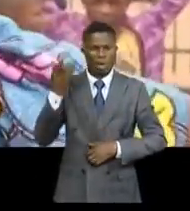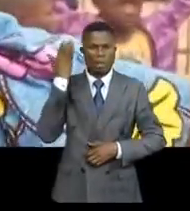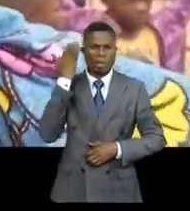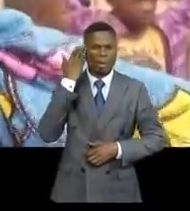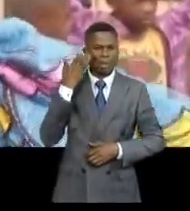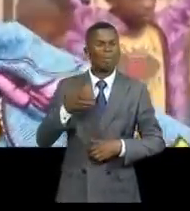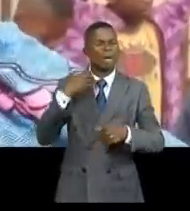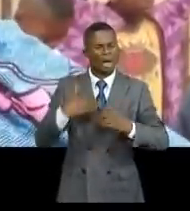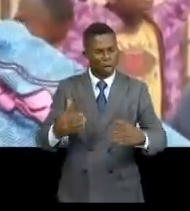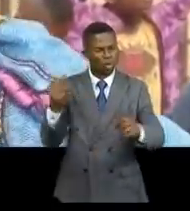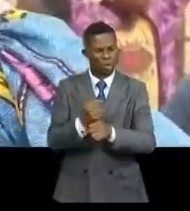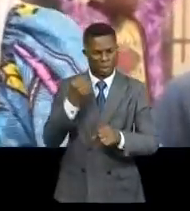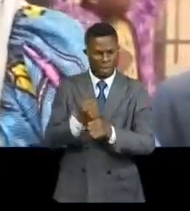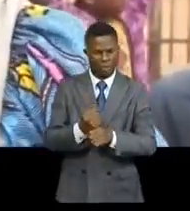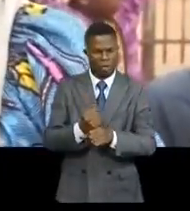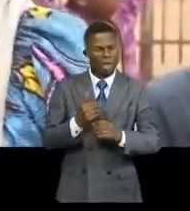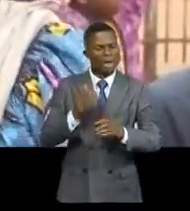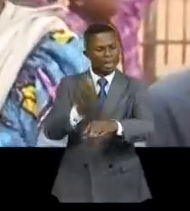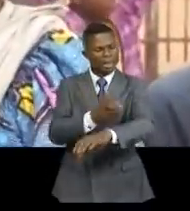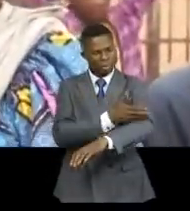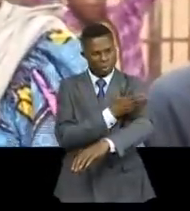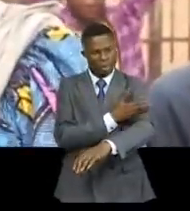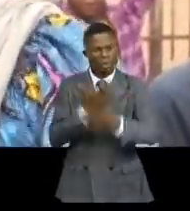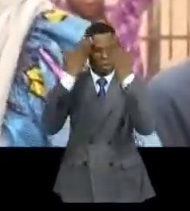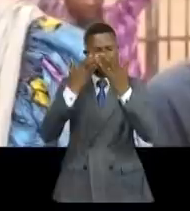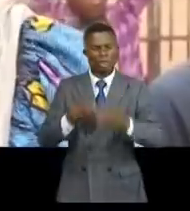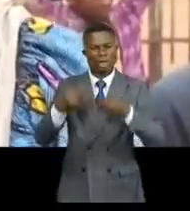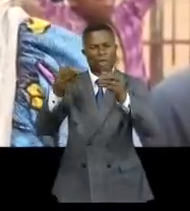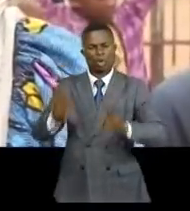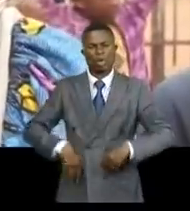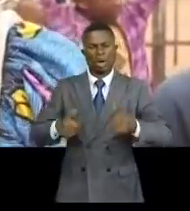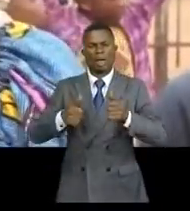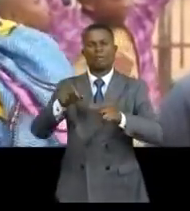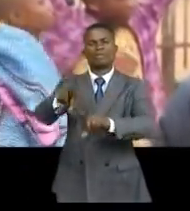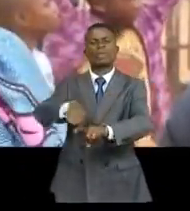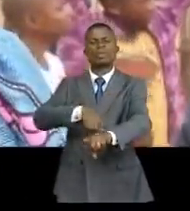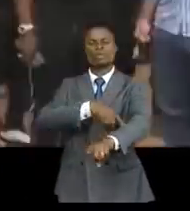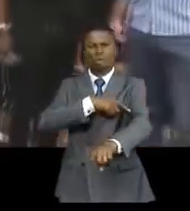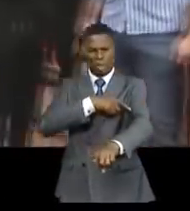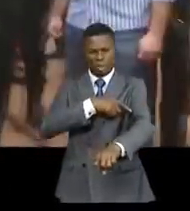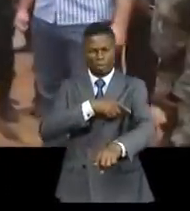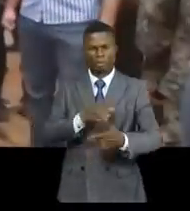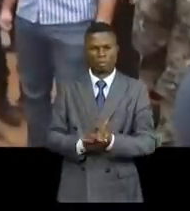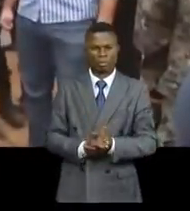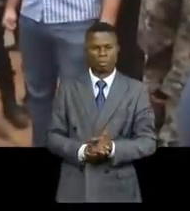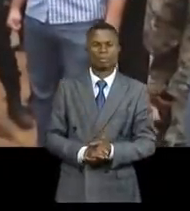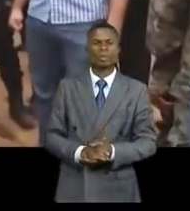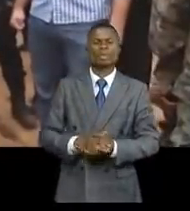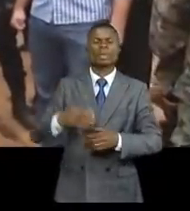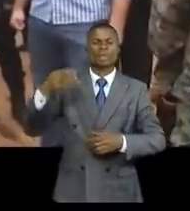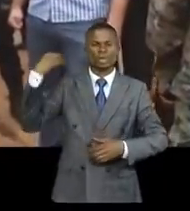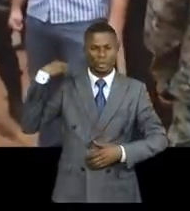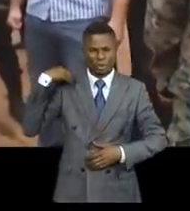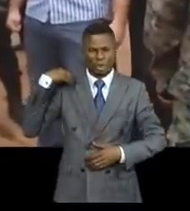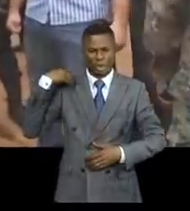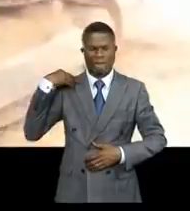Papa, qu'il travaille, qu'il aille de l'avant et que Dieu l'accorde longévité. Le maître d'ouvrage délégué de